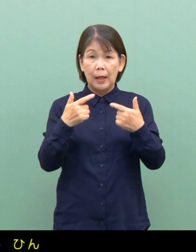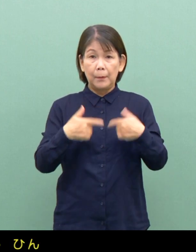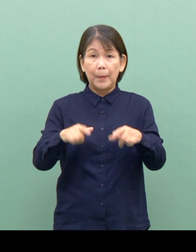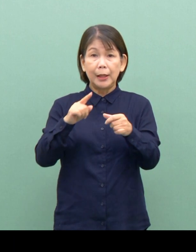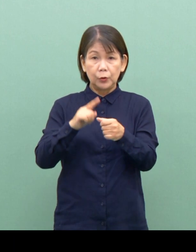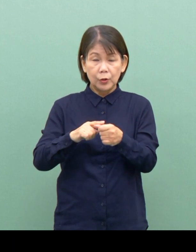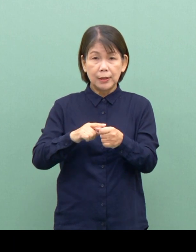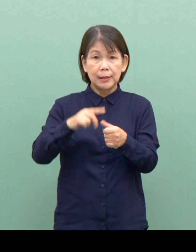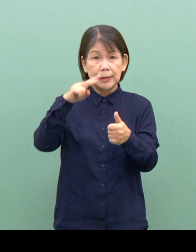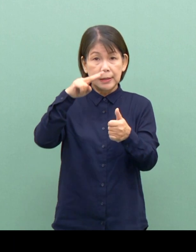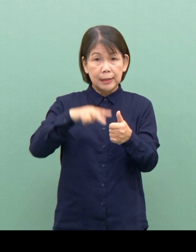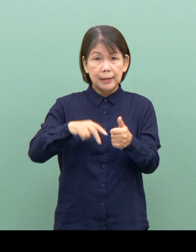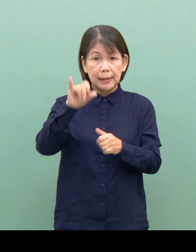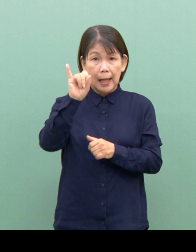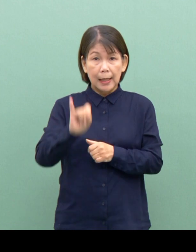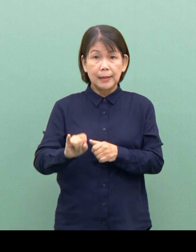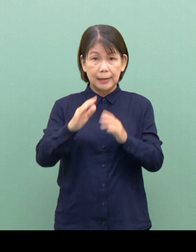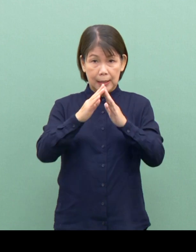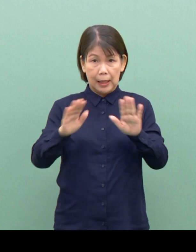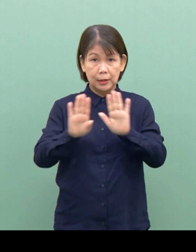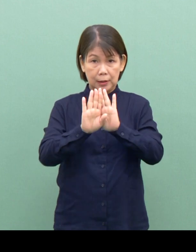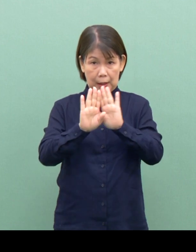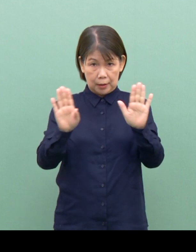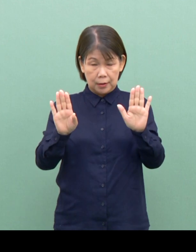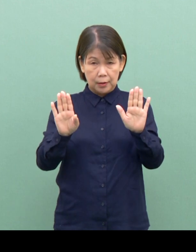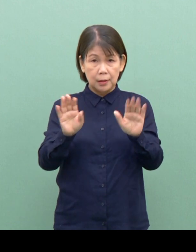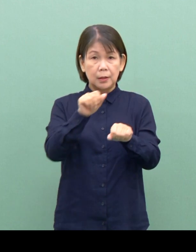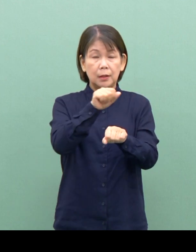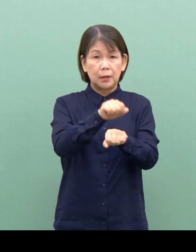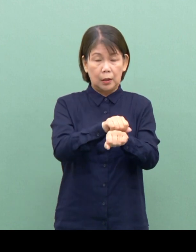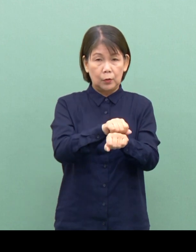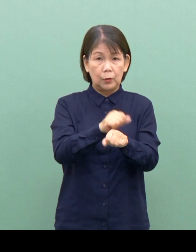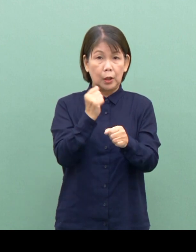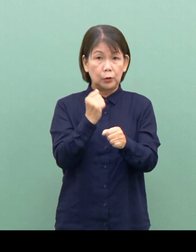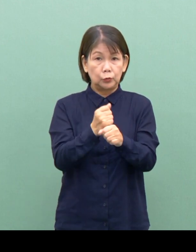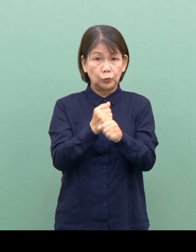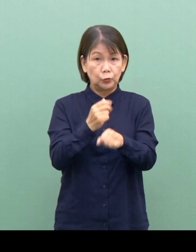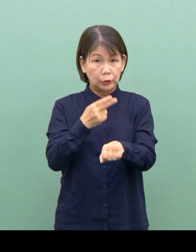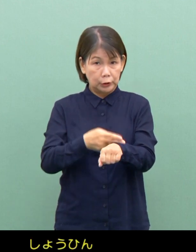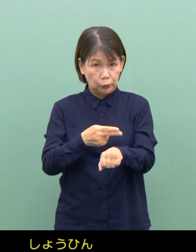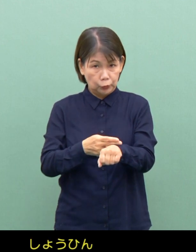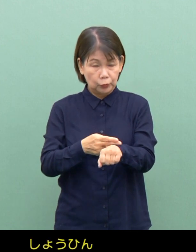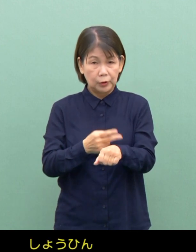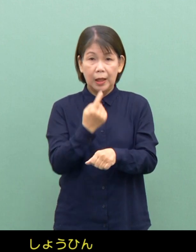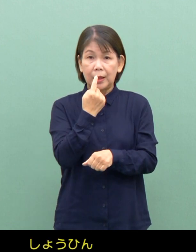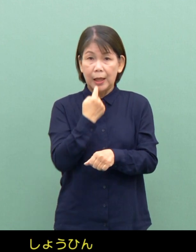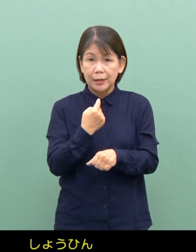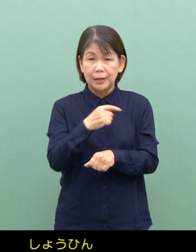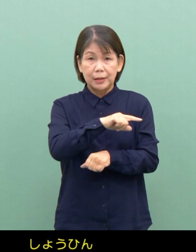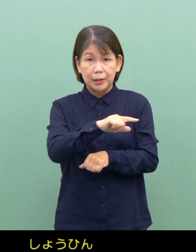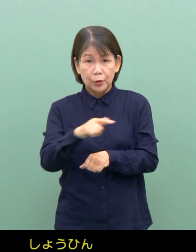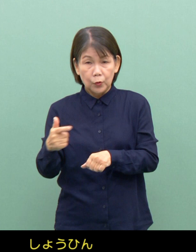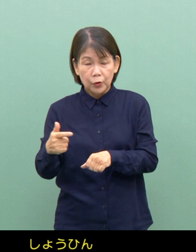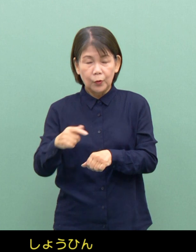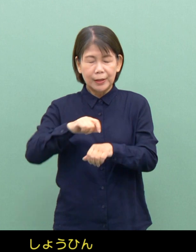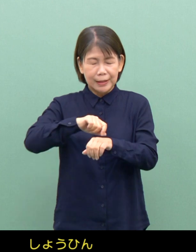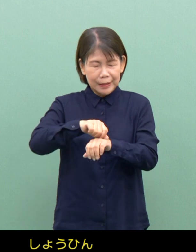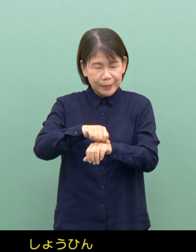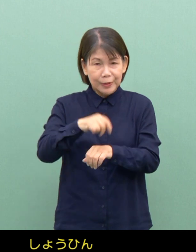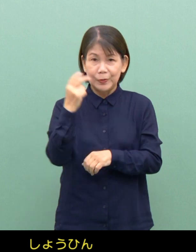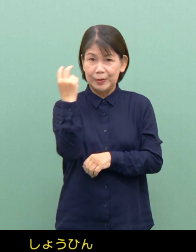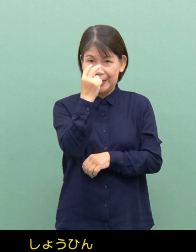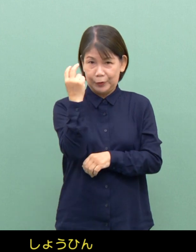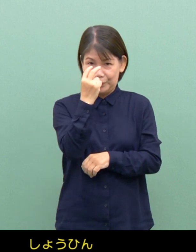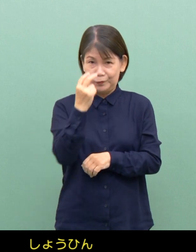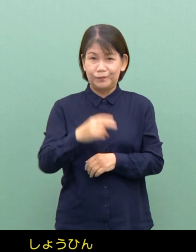物で、毎年認定委員会を開き、原料や加工技術、味など厳しい審査基準をクリアした